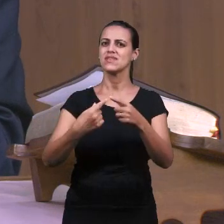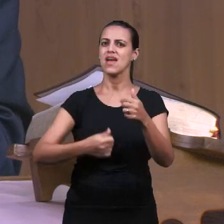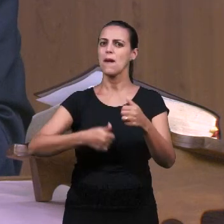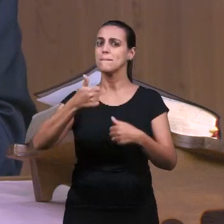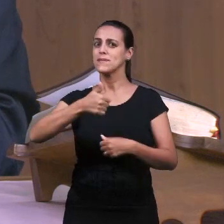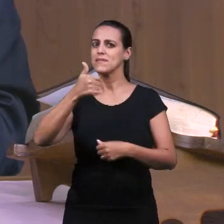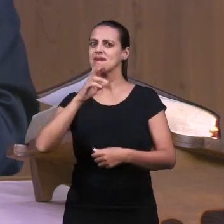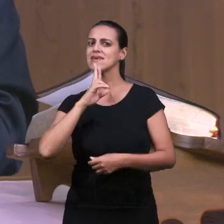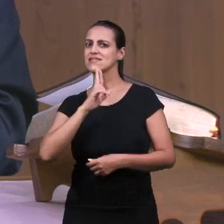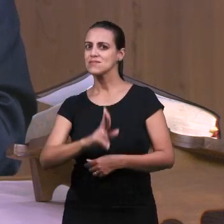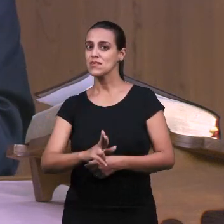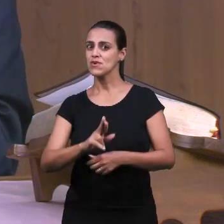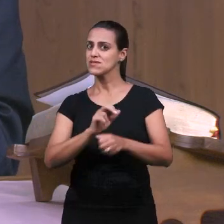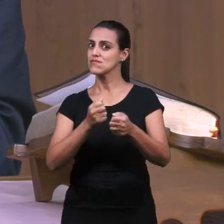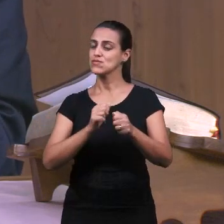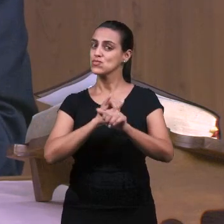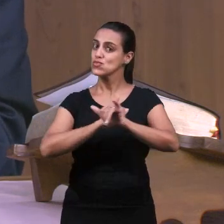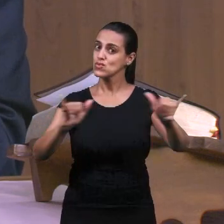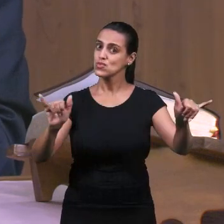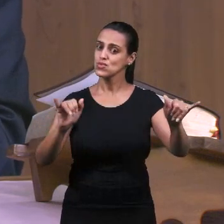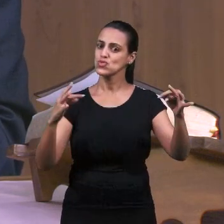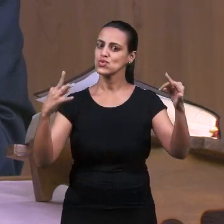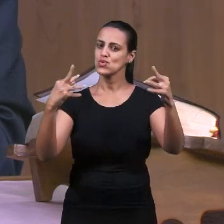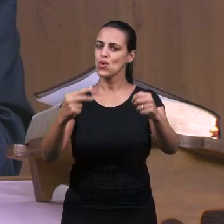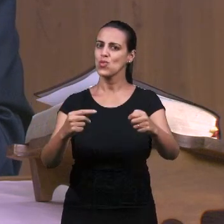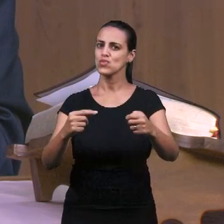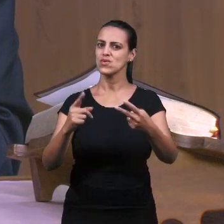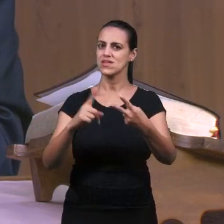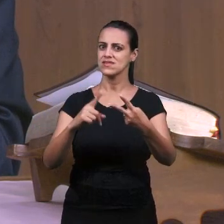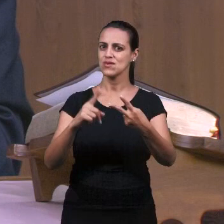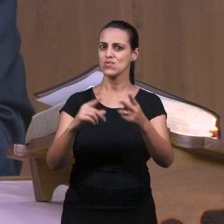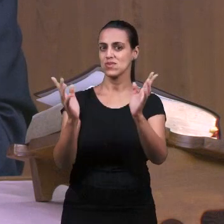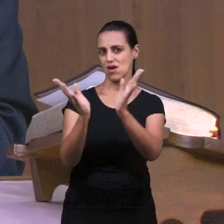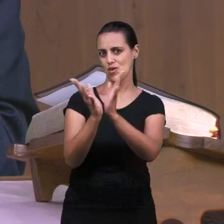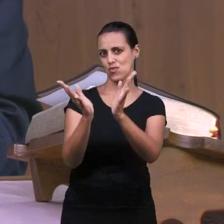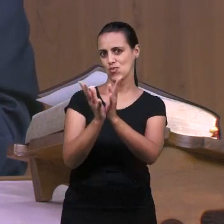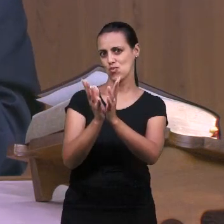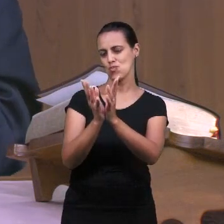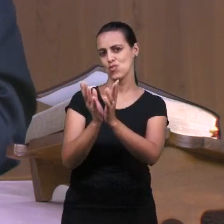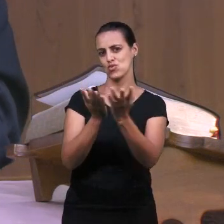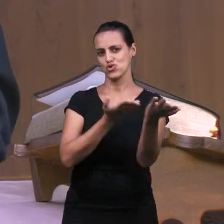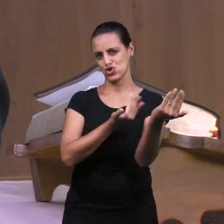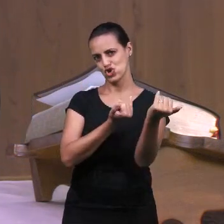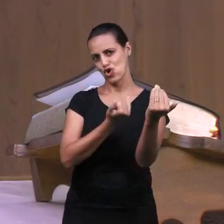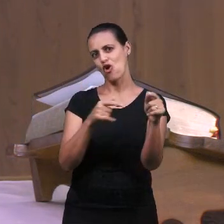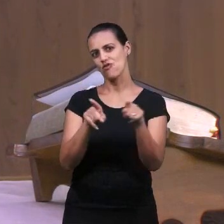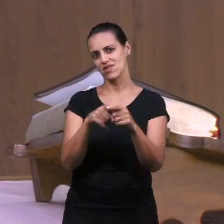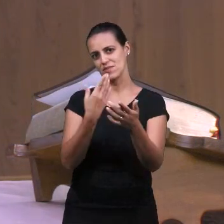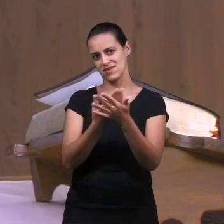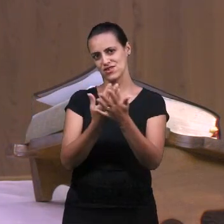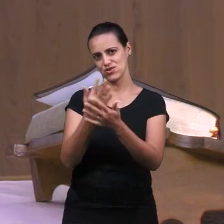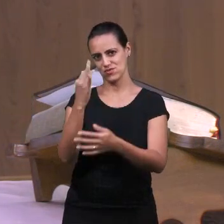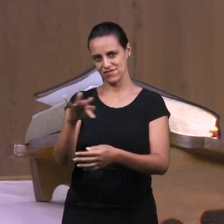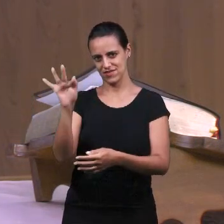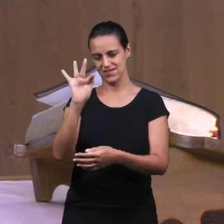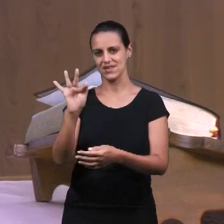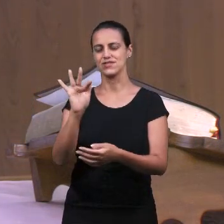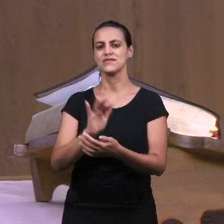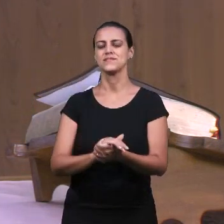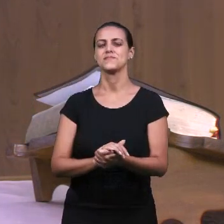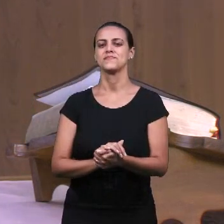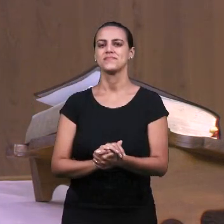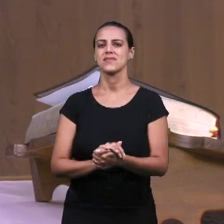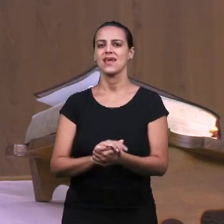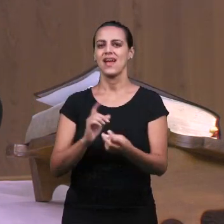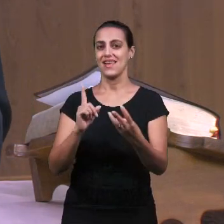était destinée à tous, adressée à tous, la deuxième au groupe des universitaires et jeunes. Maintenant, notre troisième question, nous